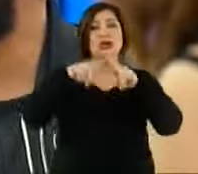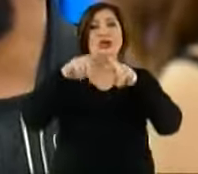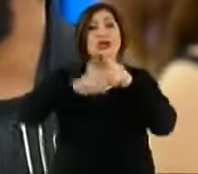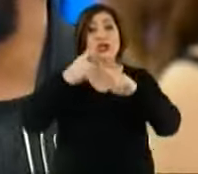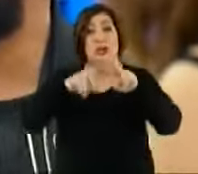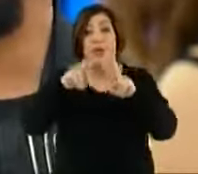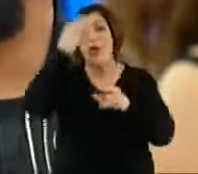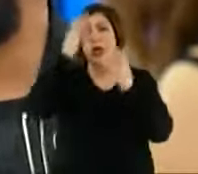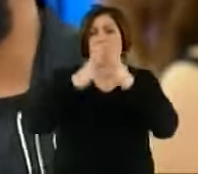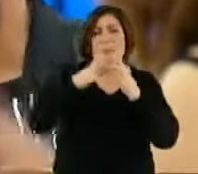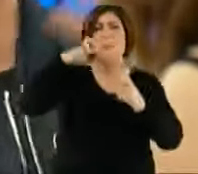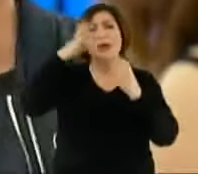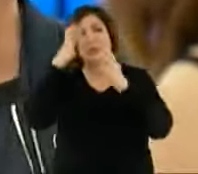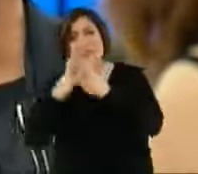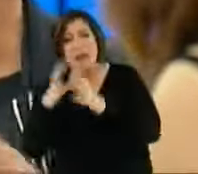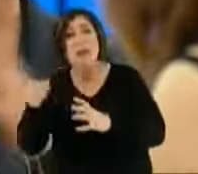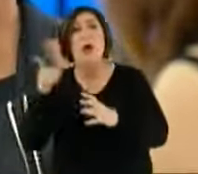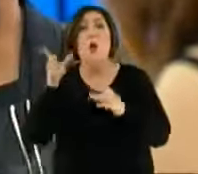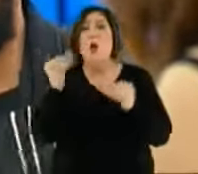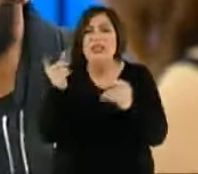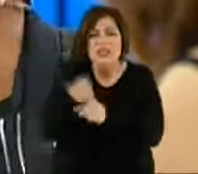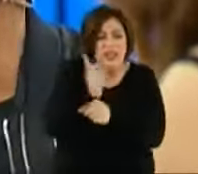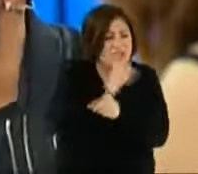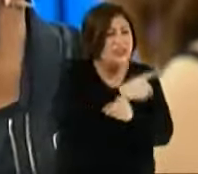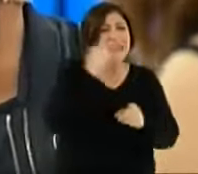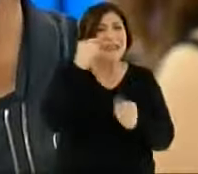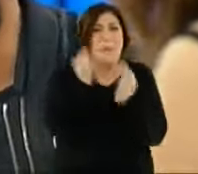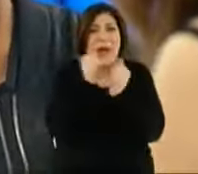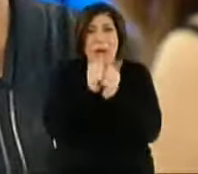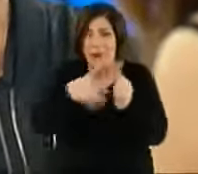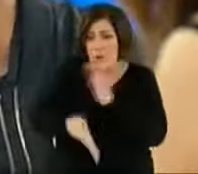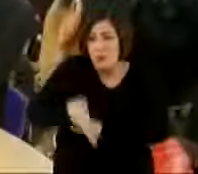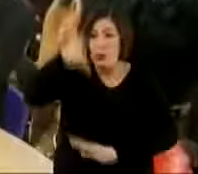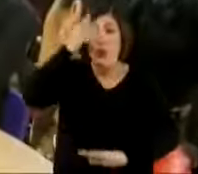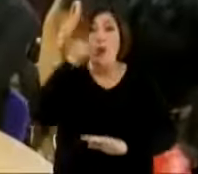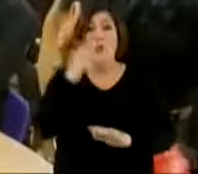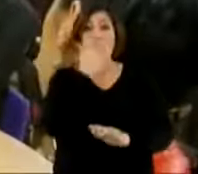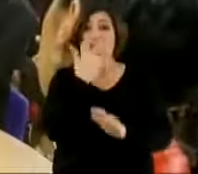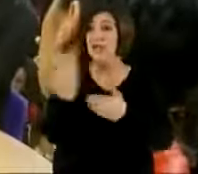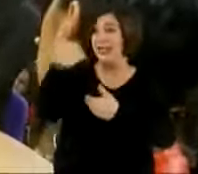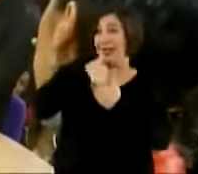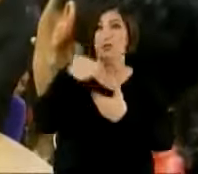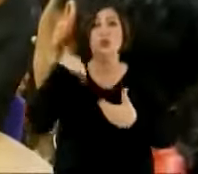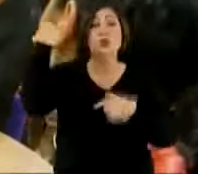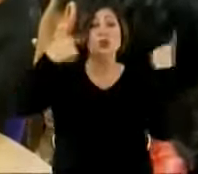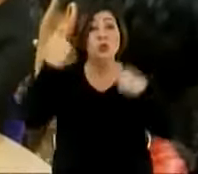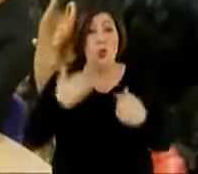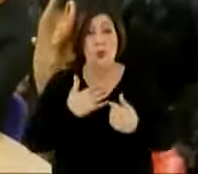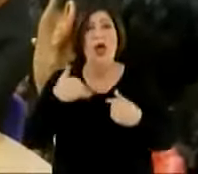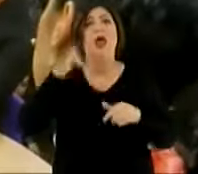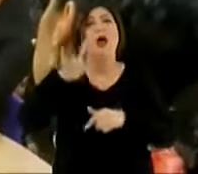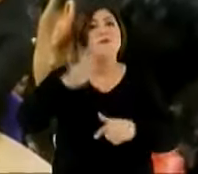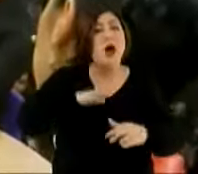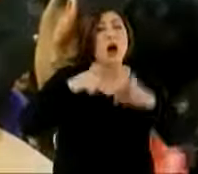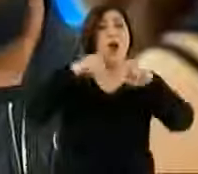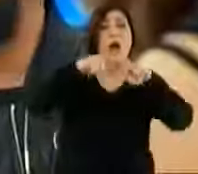Jamaikalılarla, Hindistanlılarla, Pakistanlılarla, yani o kadar değişik tarzda insanlarla birlikte büyüdük ki bunun müziğime yansıdığını düşünüyorum. Yani içinde rap var,